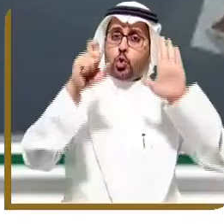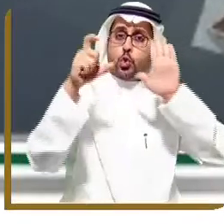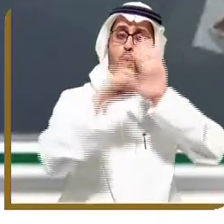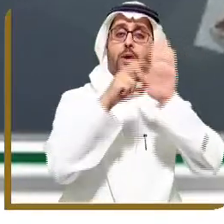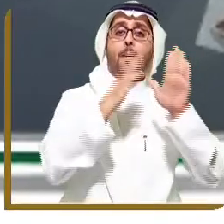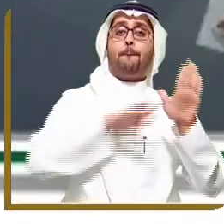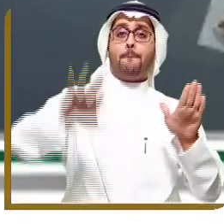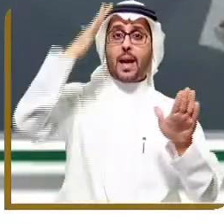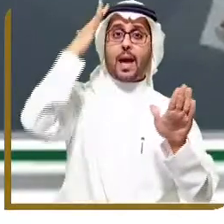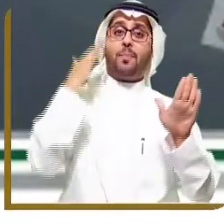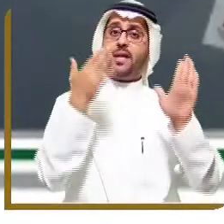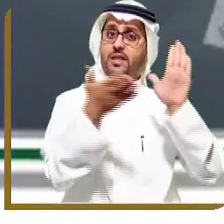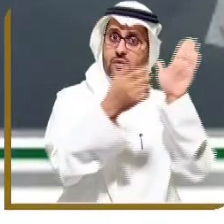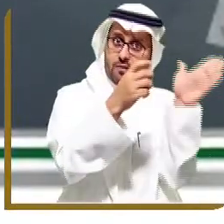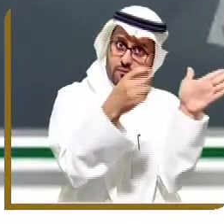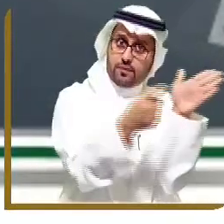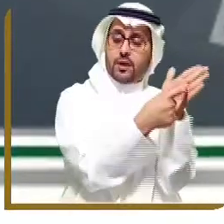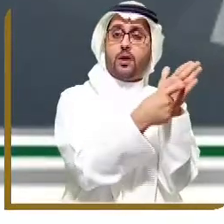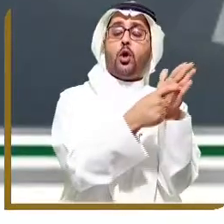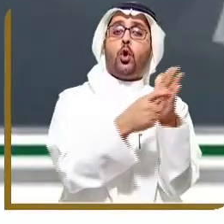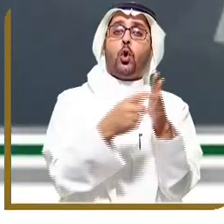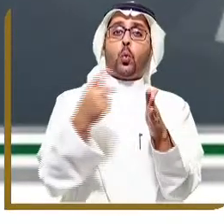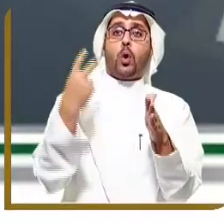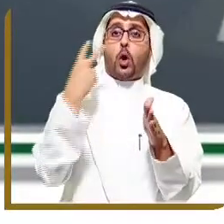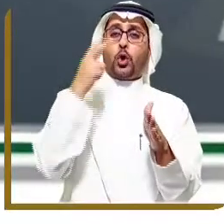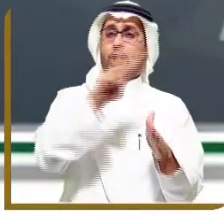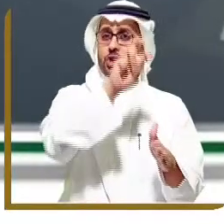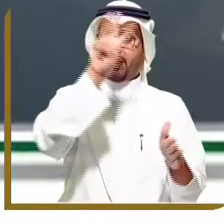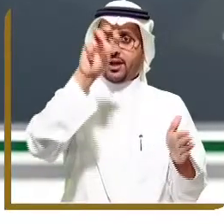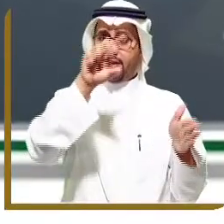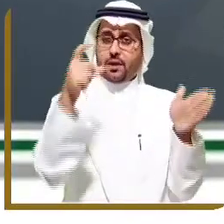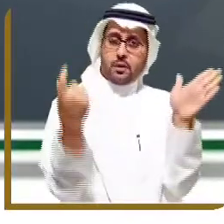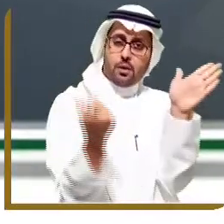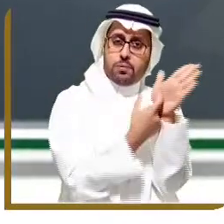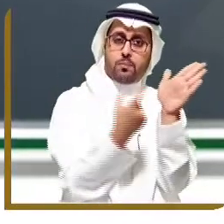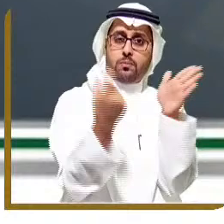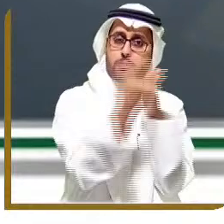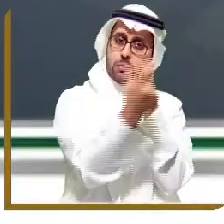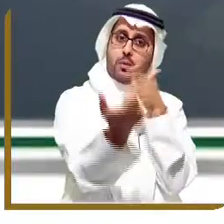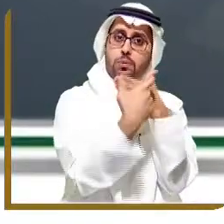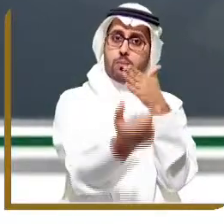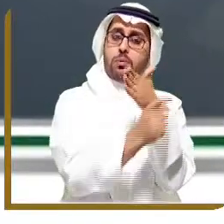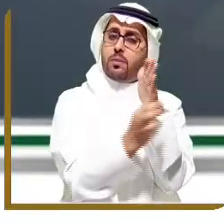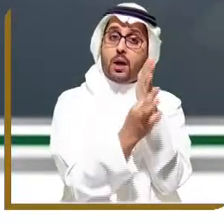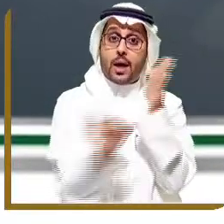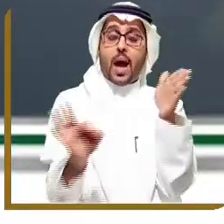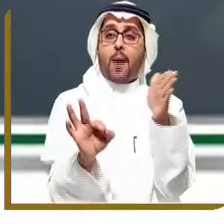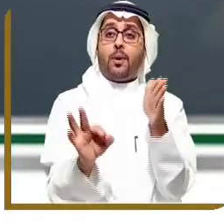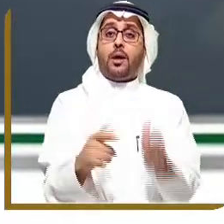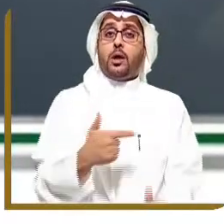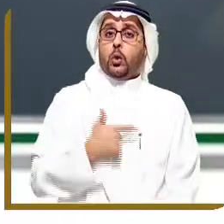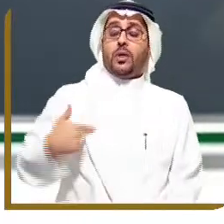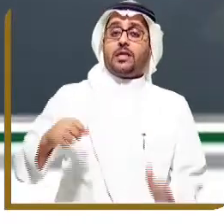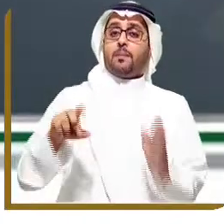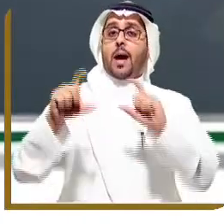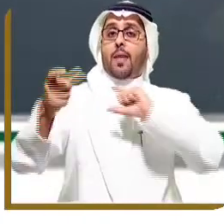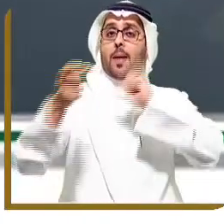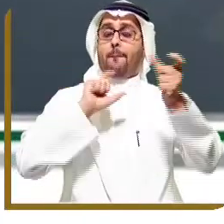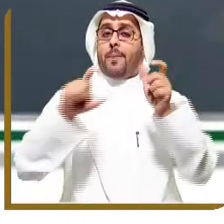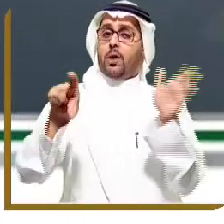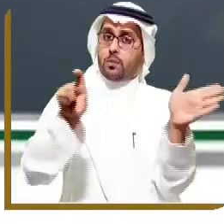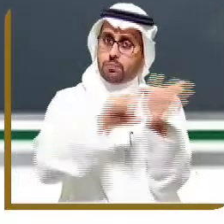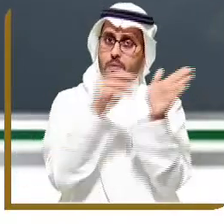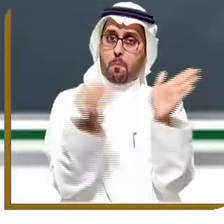عبد الرحمن وشعار رؤية المملكة 2030 بشكل ثلاثي الأبعاد، إضافة إلى اسم البنك المركزي